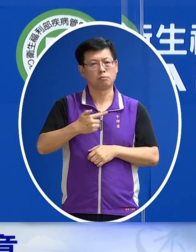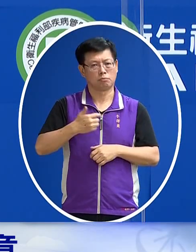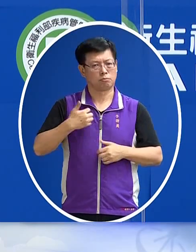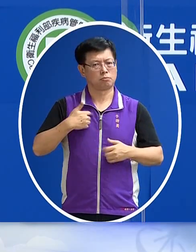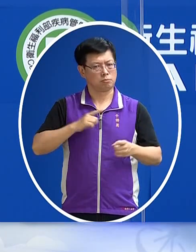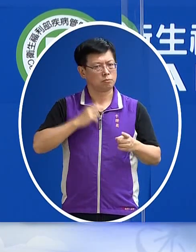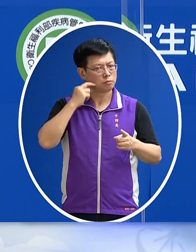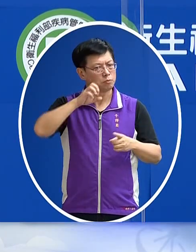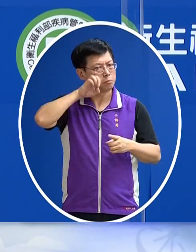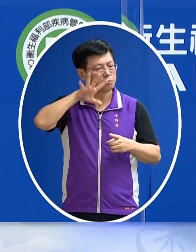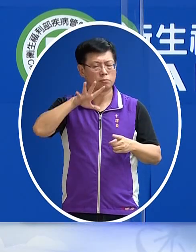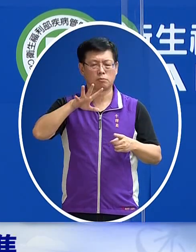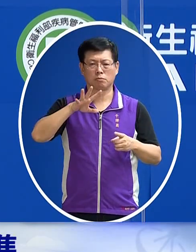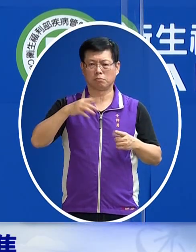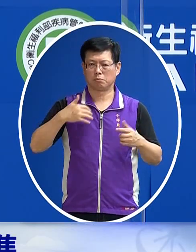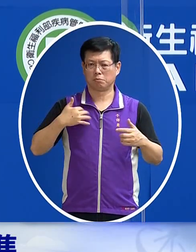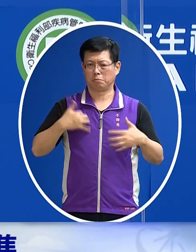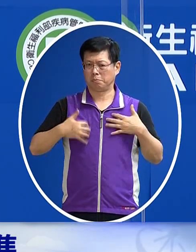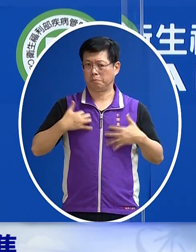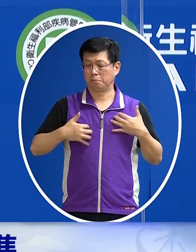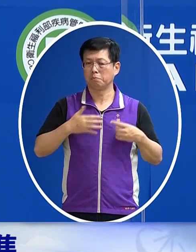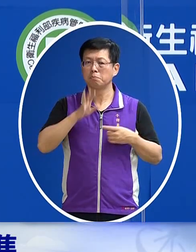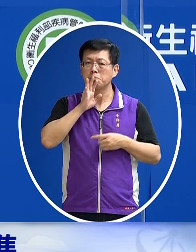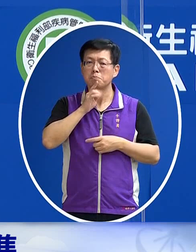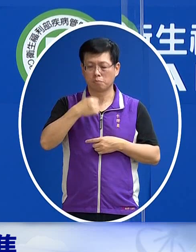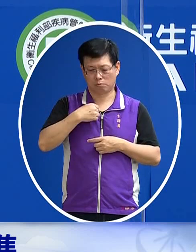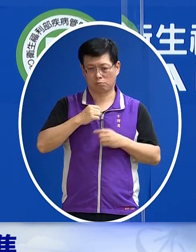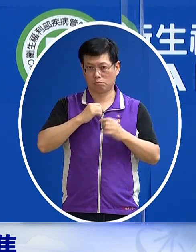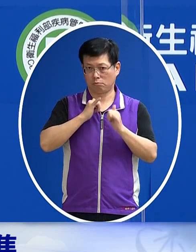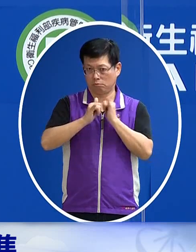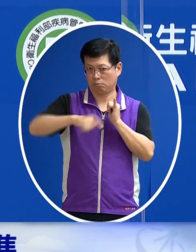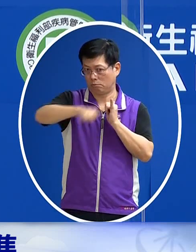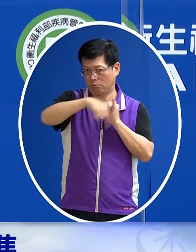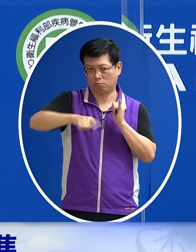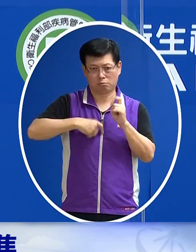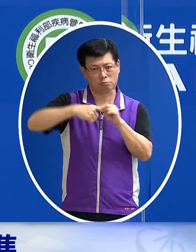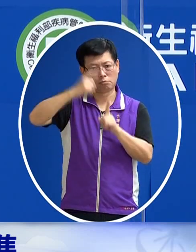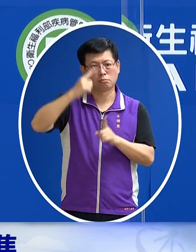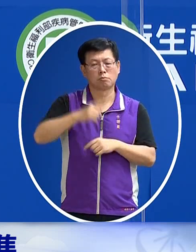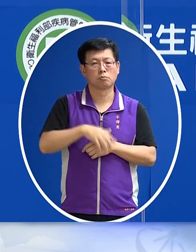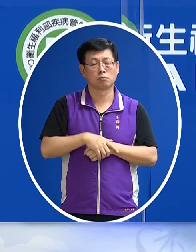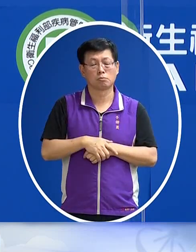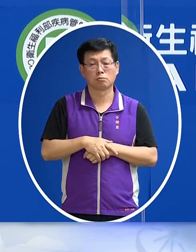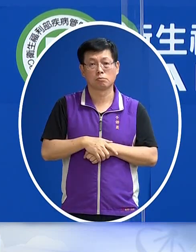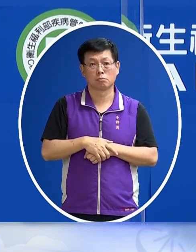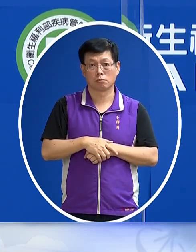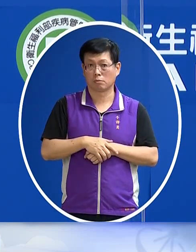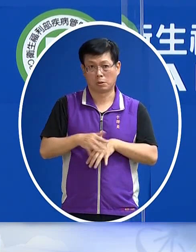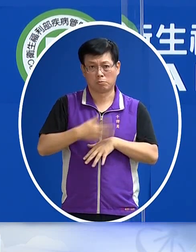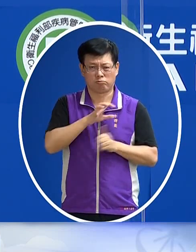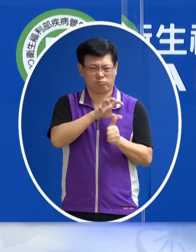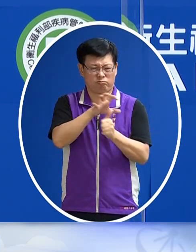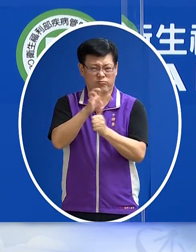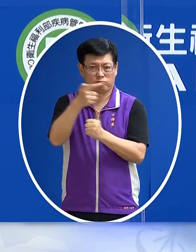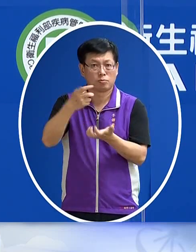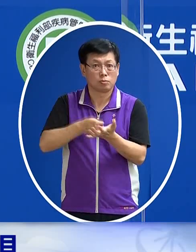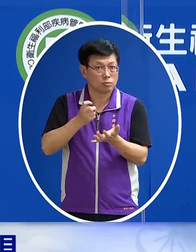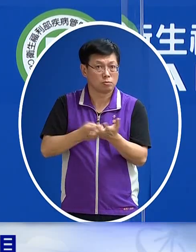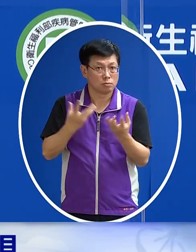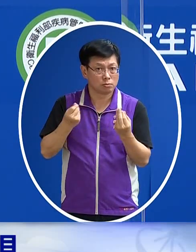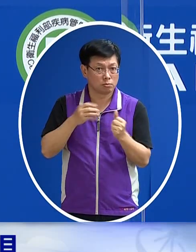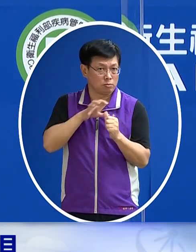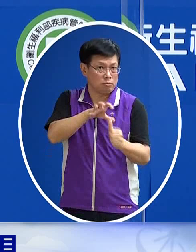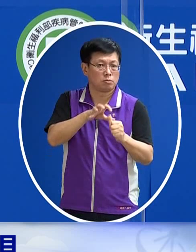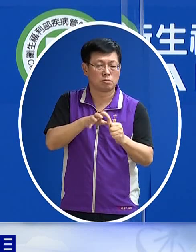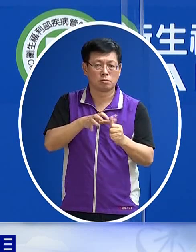或是我们是自豪的，是我们国民的水准在没有非常强制、非常暴力